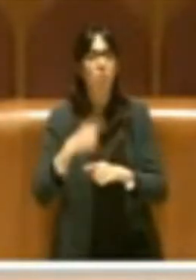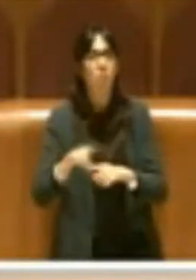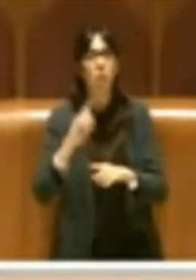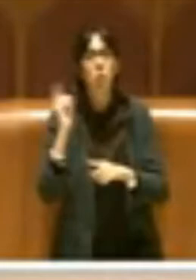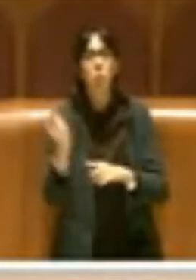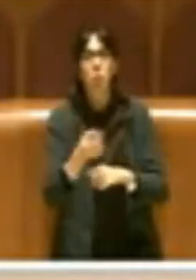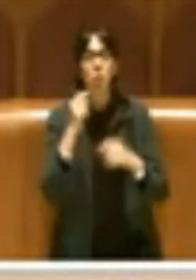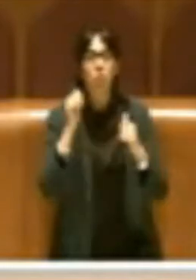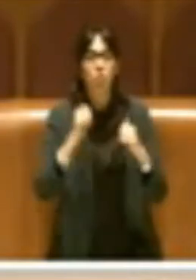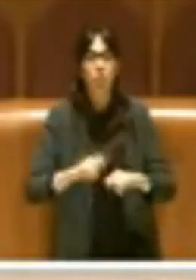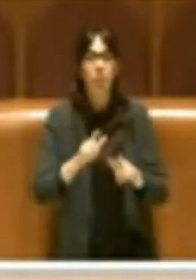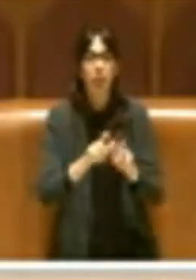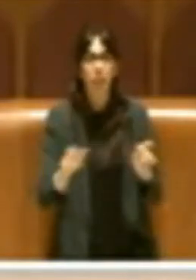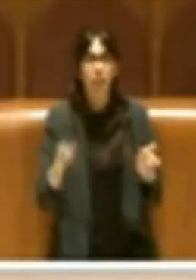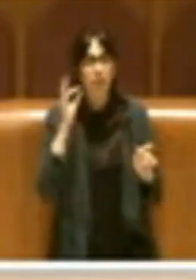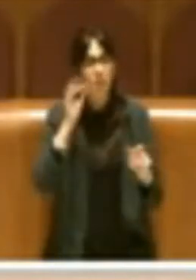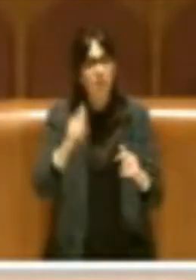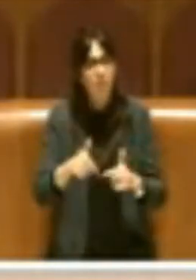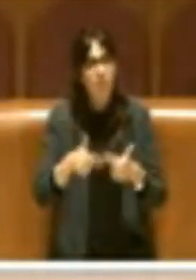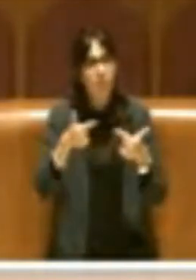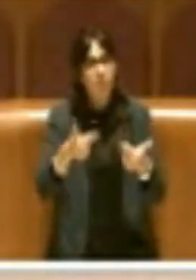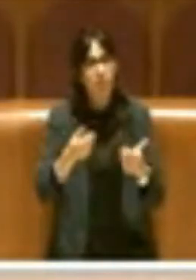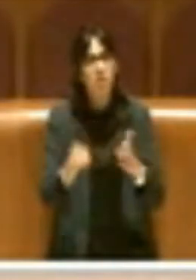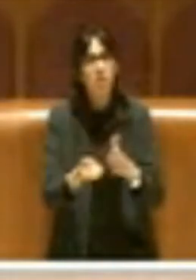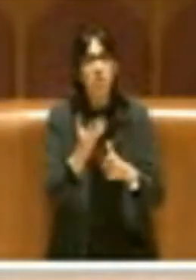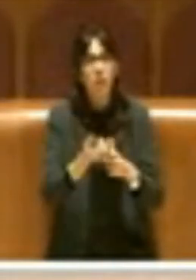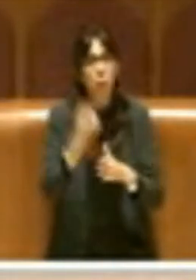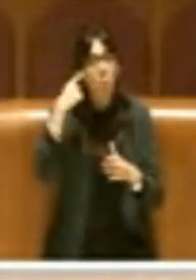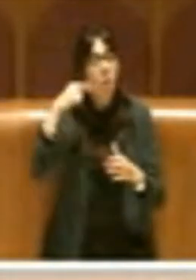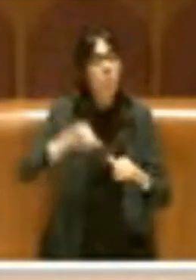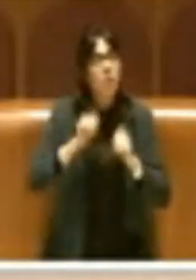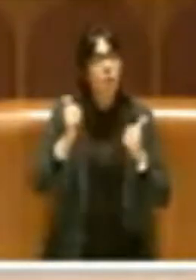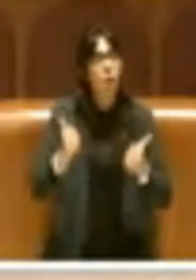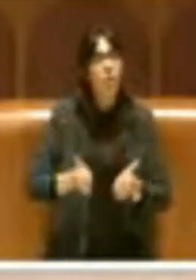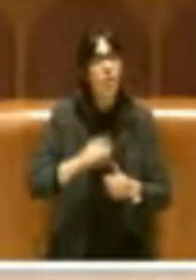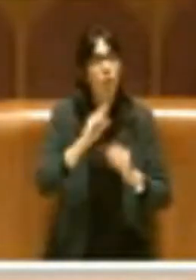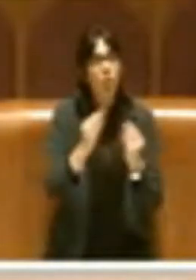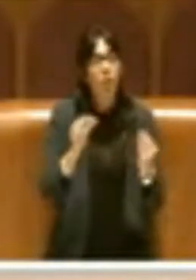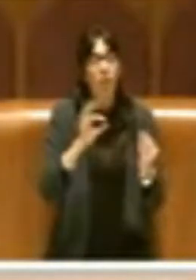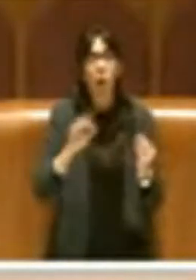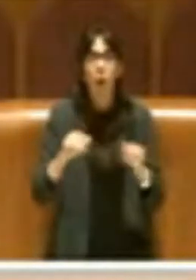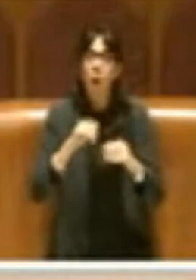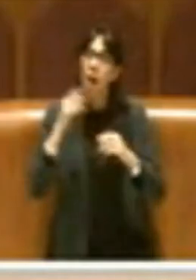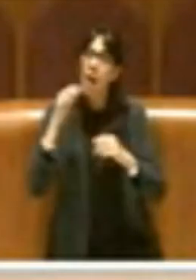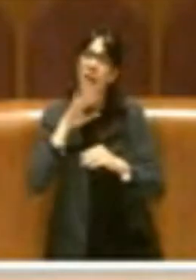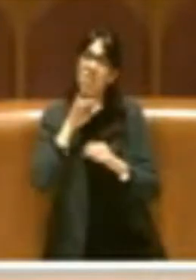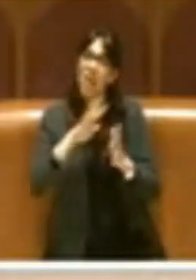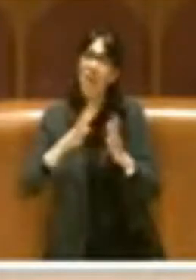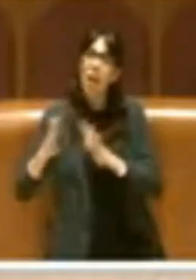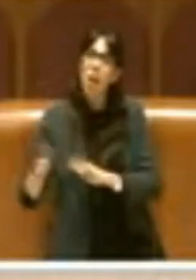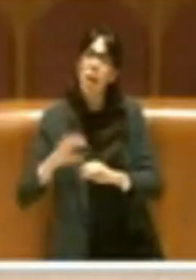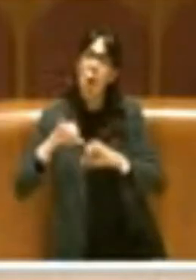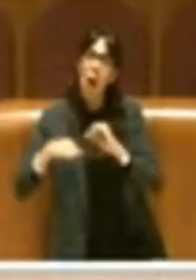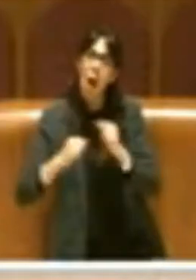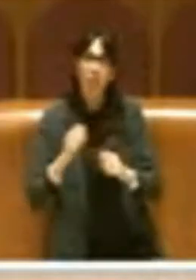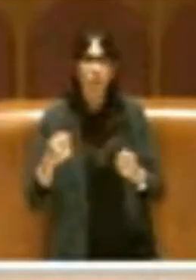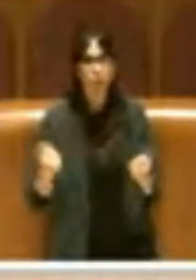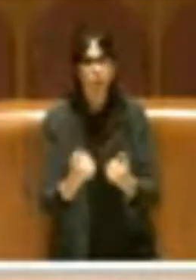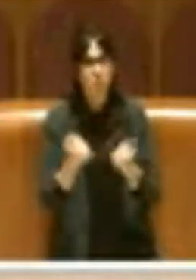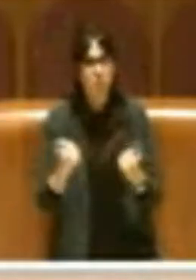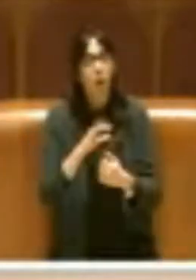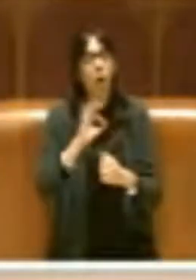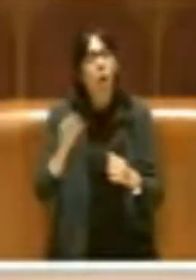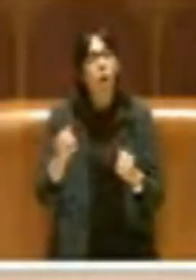sviluppo psicofisico dei giovani e l'invecchiamento attivo, oppure creare iniziative locali per promuovere